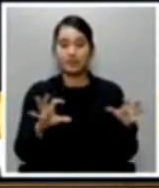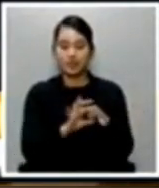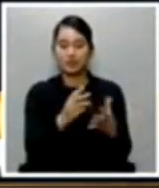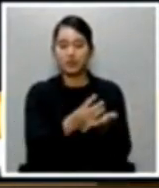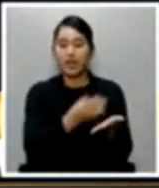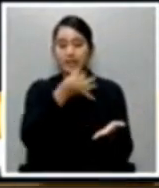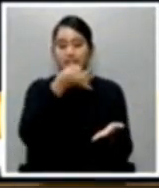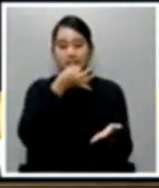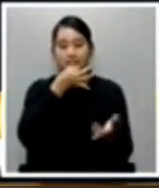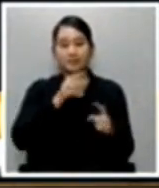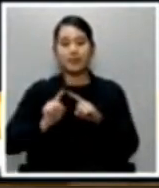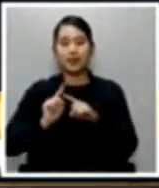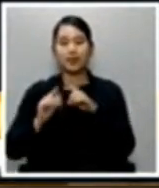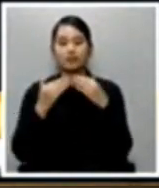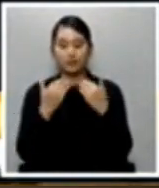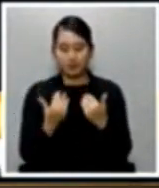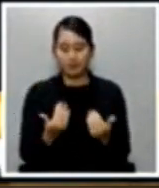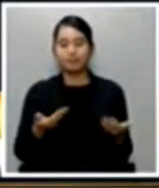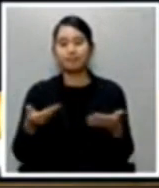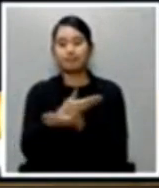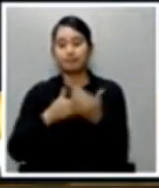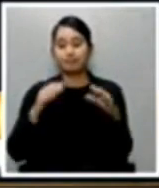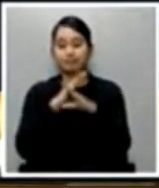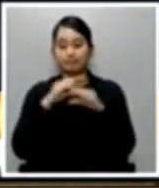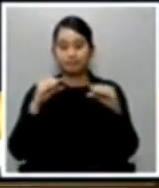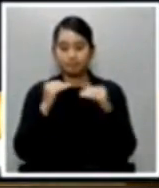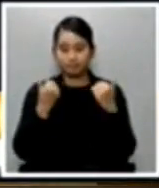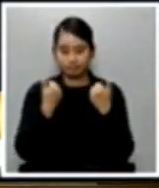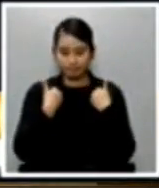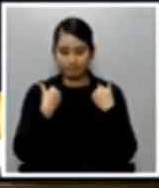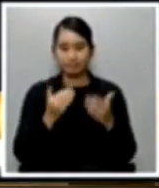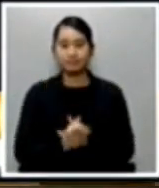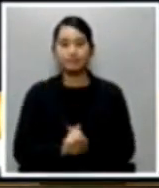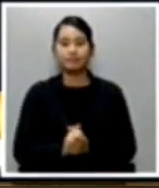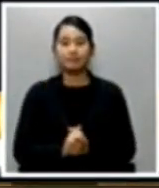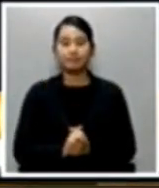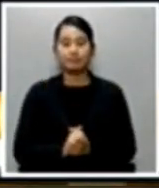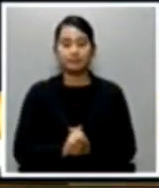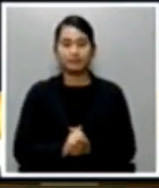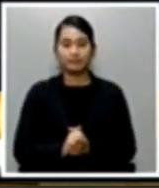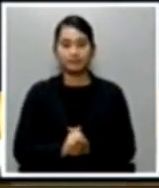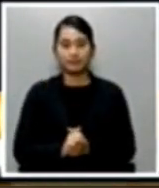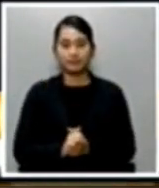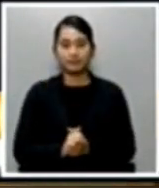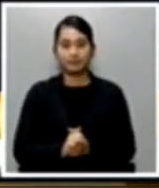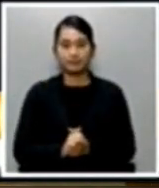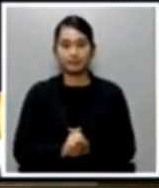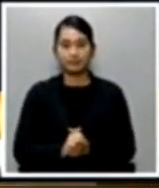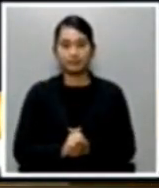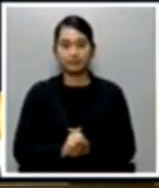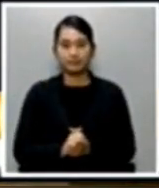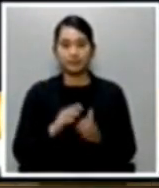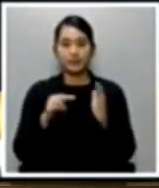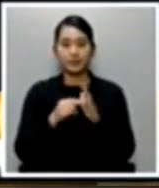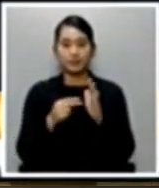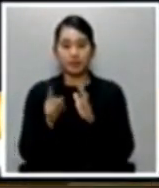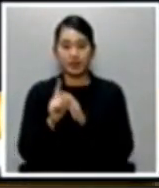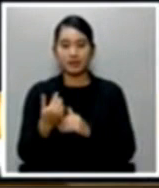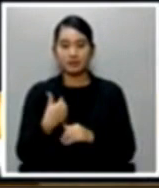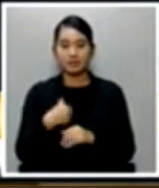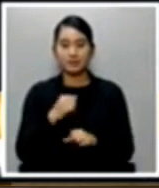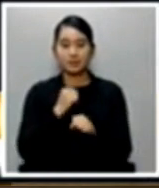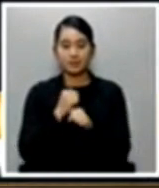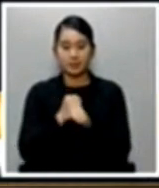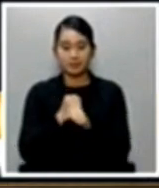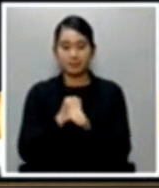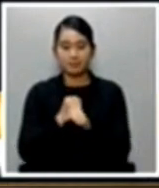ชาชีพต่างๆกำลังอยู่ในประเด็นหารือกับบางวิชาชีพนะครับนี่คือเรื่องของมคอที่มีการปลดล็อก